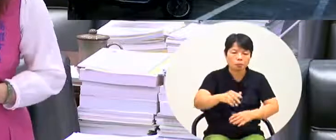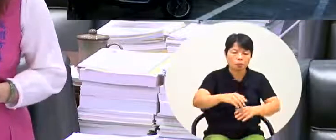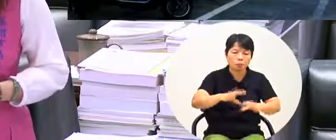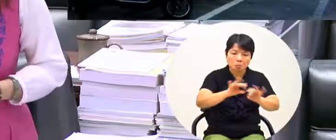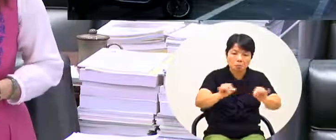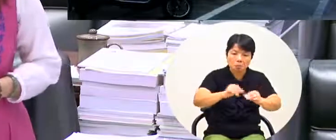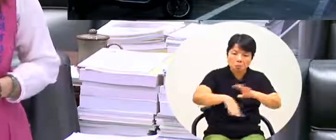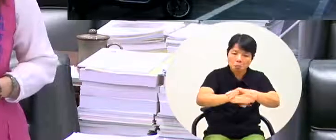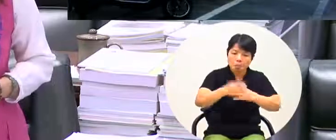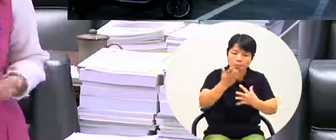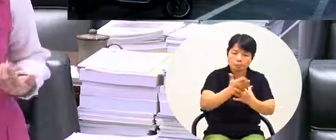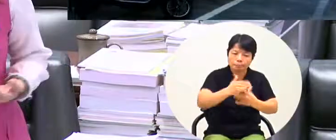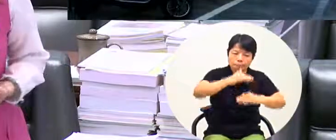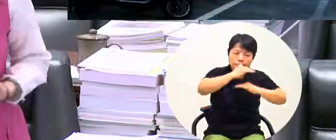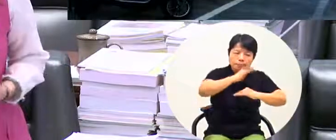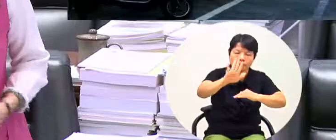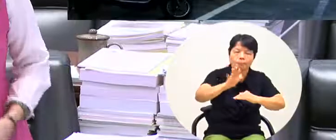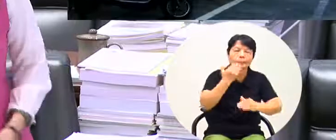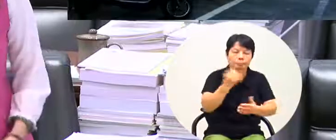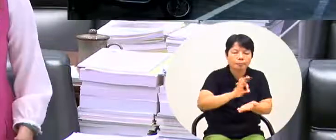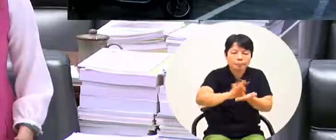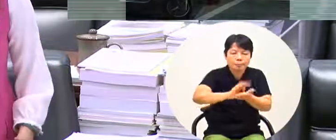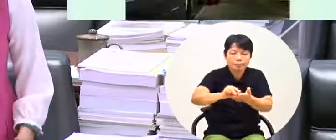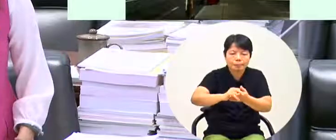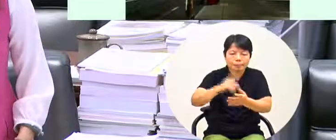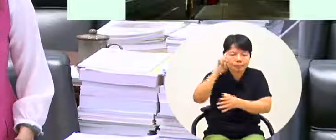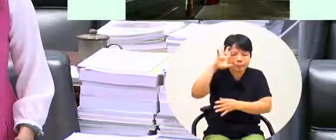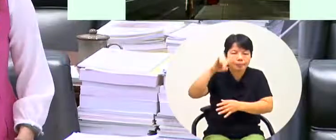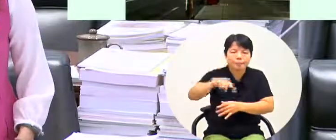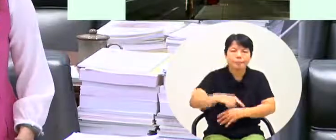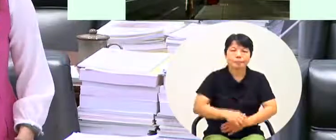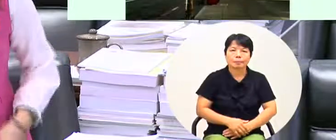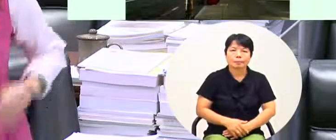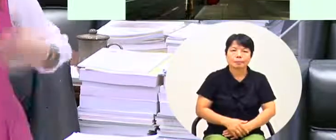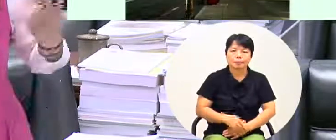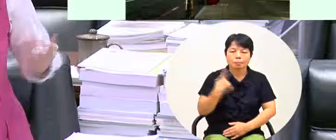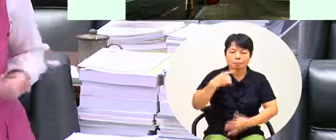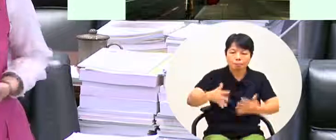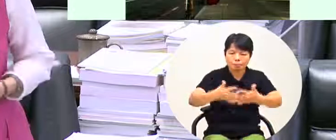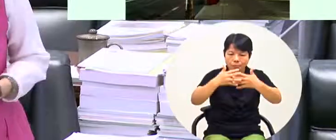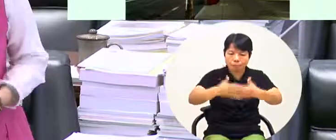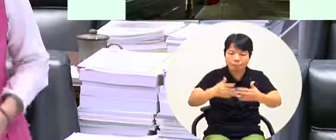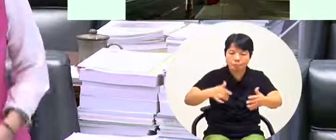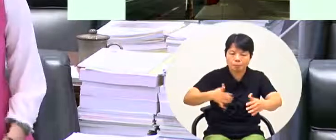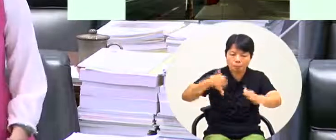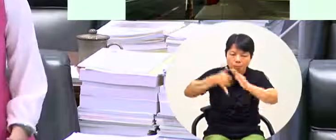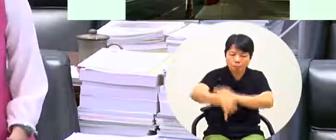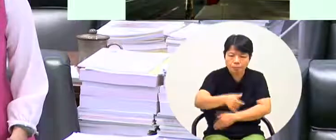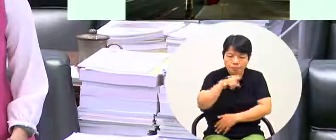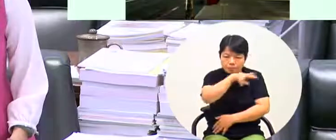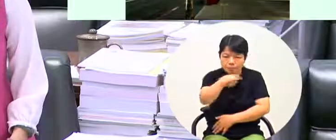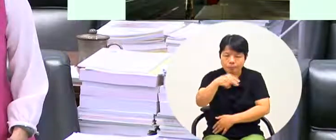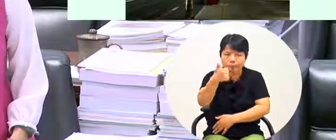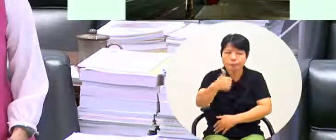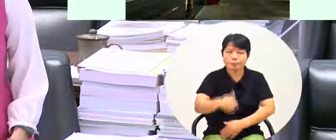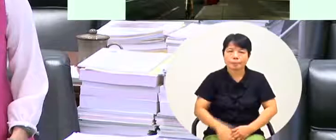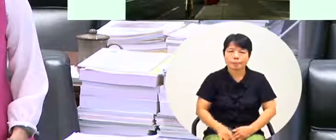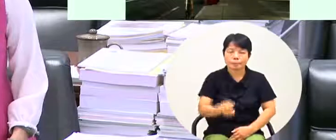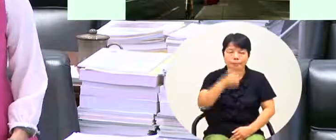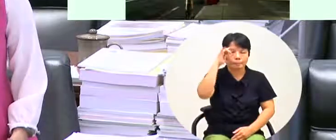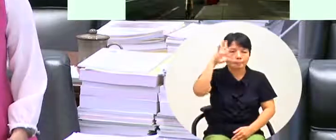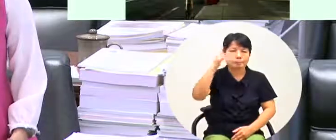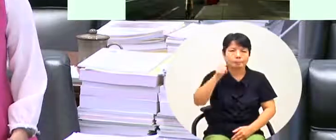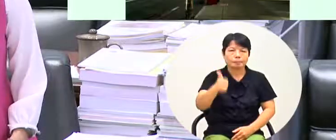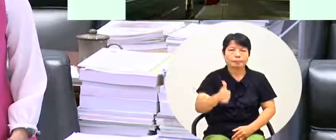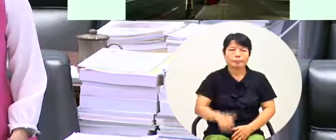值，所以我那时候我去看到这个，我觉得真的很不错，我觉得他们有这样的一个巧思哈。那这个是我到美国去的时